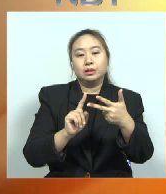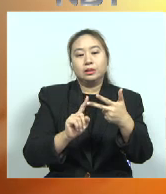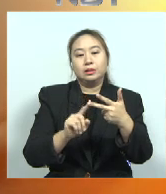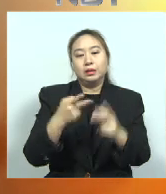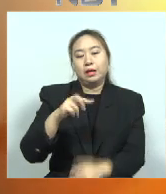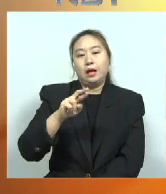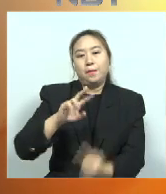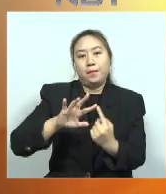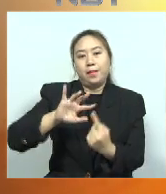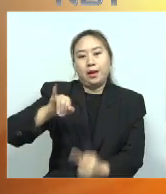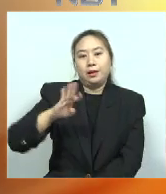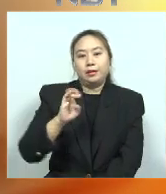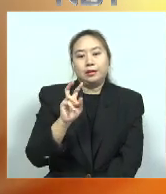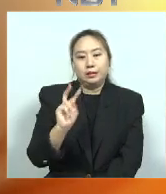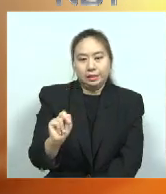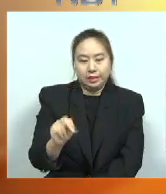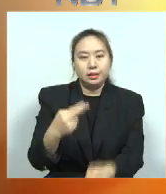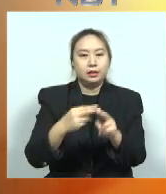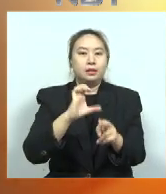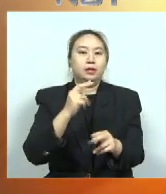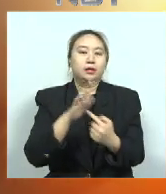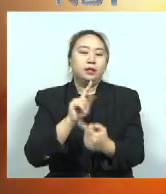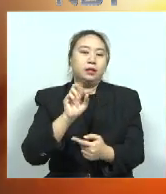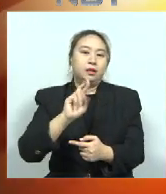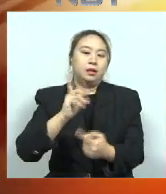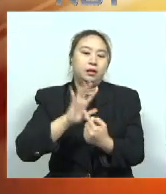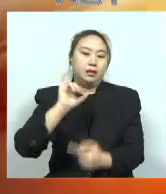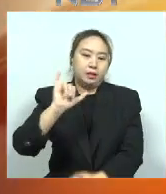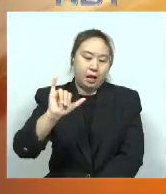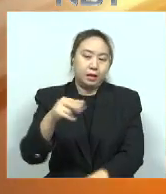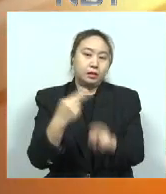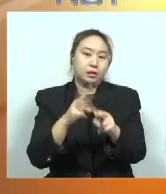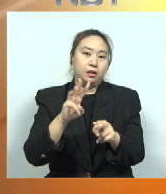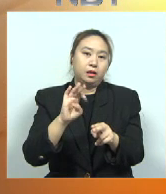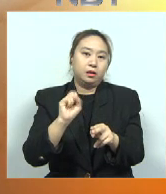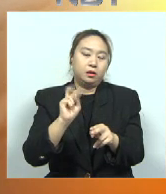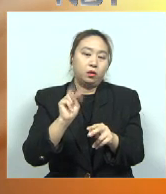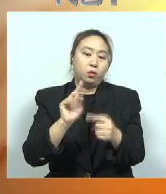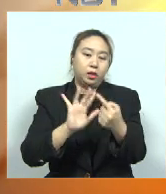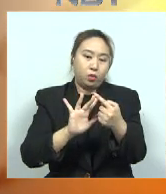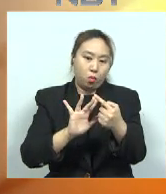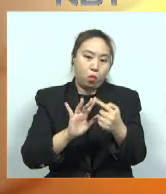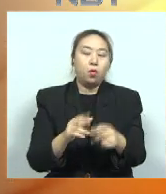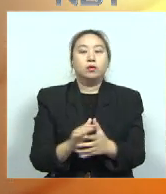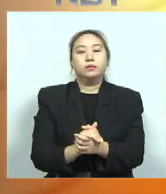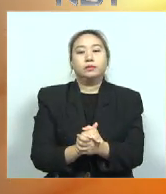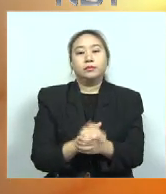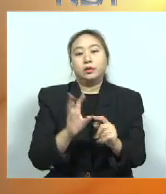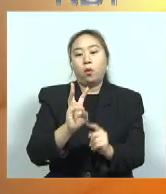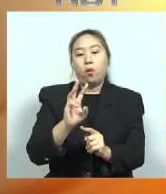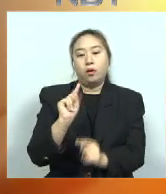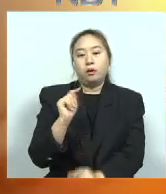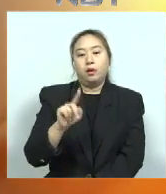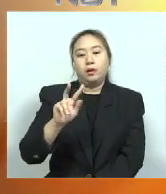ากาศเอกประจินจันตองพลเอกชัดชัยสาริกัญญะนายวิษณุเครืองามพลเอกธนศักดิ์ปฏิมาประกร